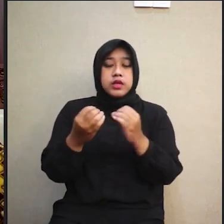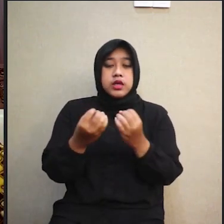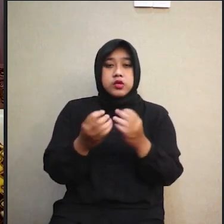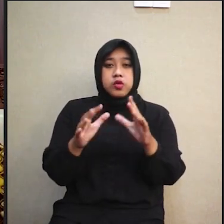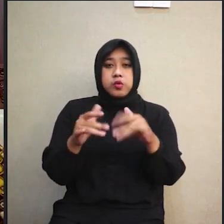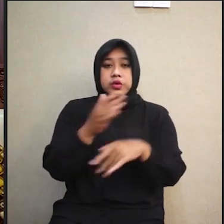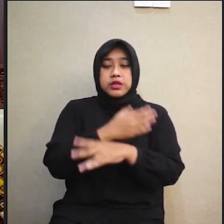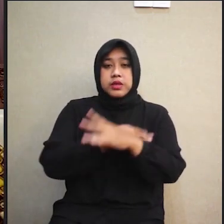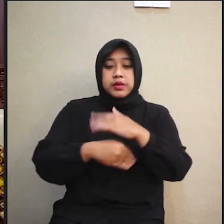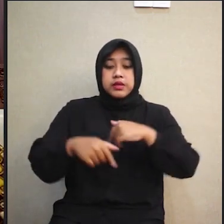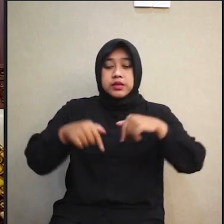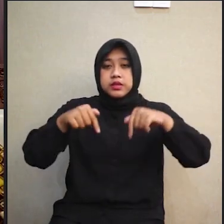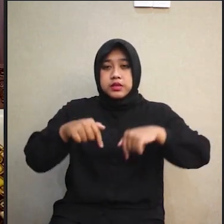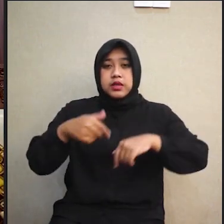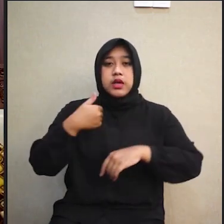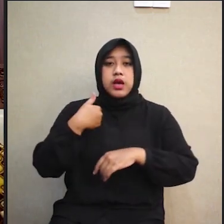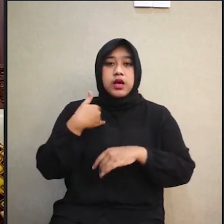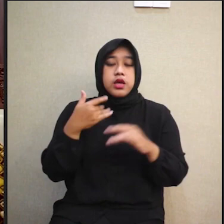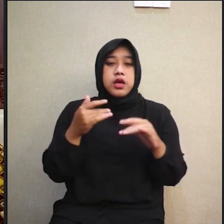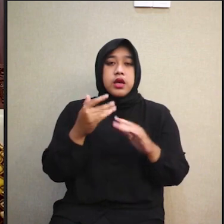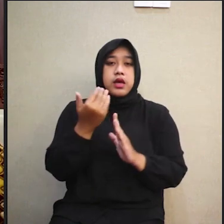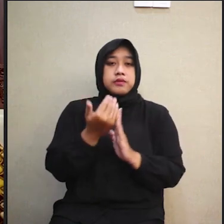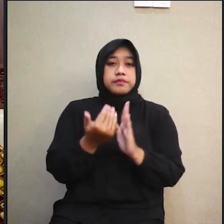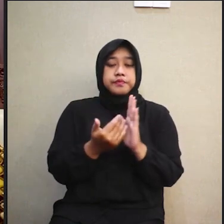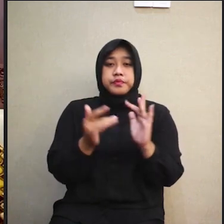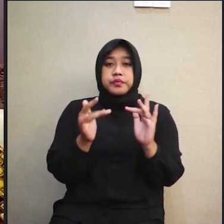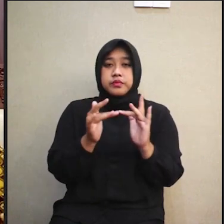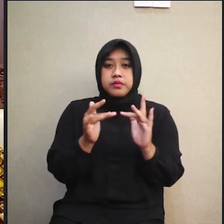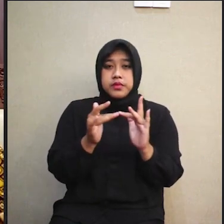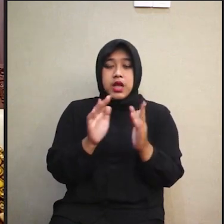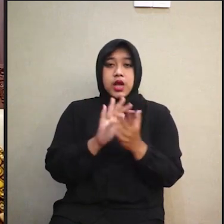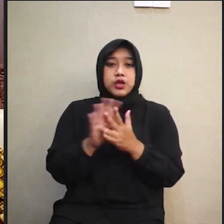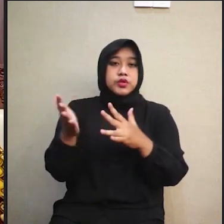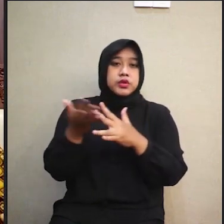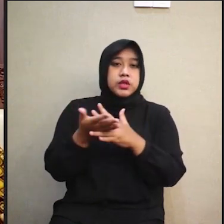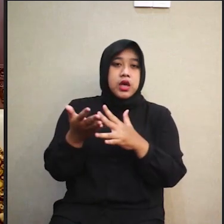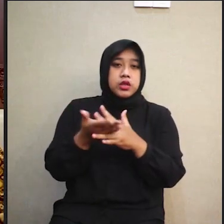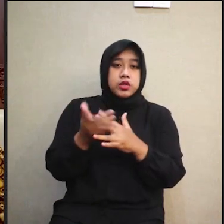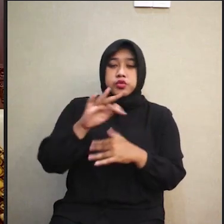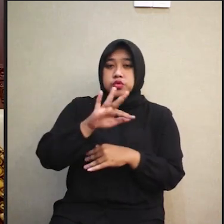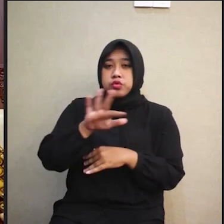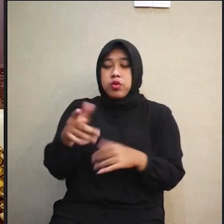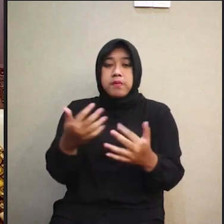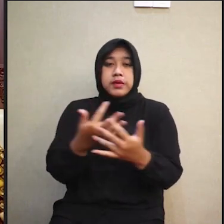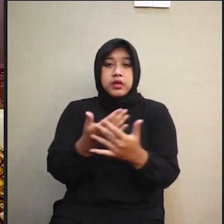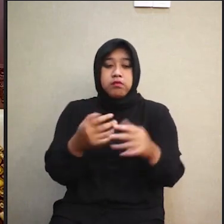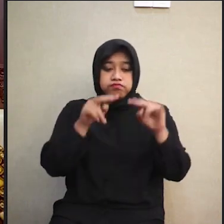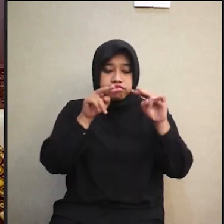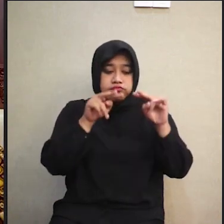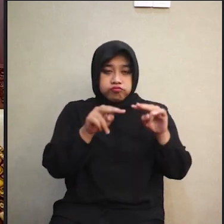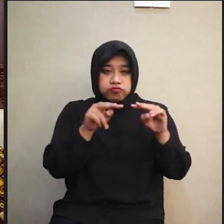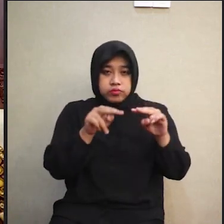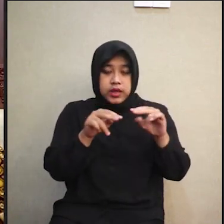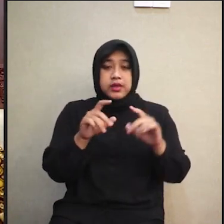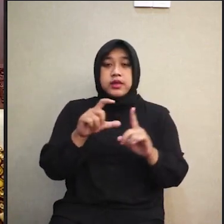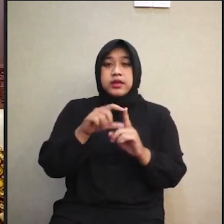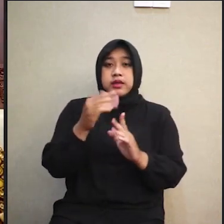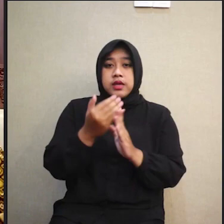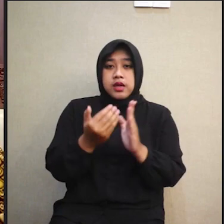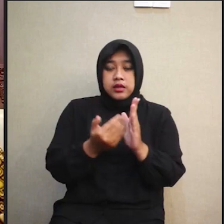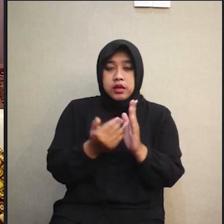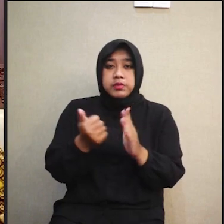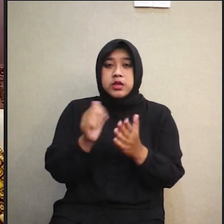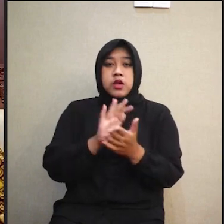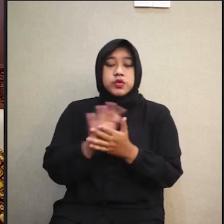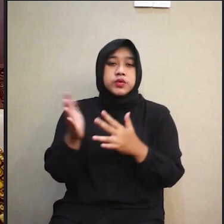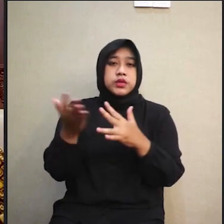apalagi sekarang ada Tuhan online dan itu bisa diakses oleh siapa saja Bahkan data-datanya bisa diakses